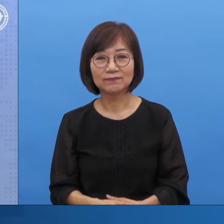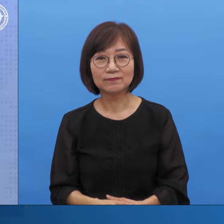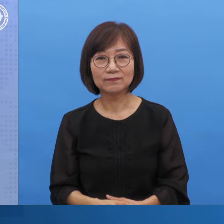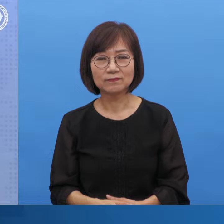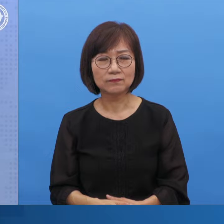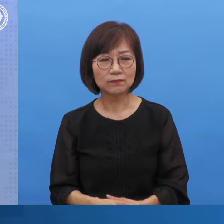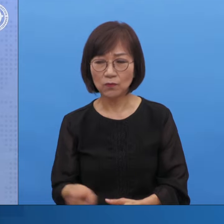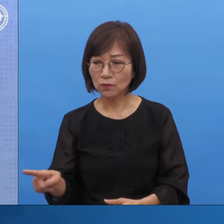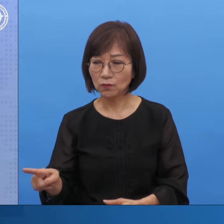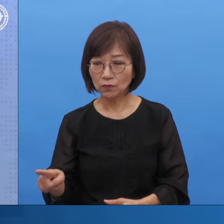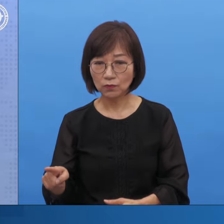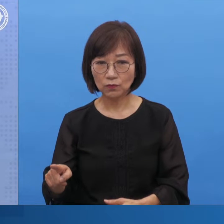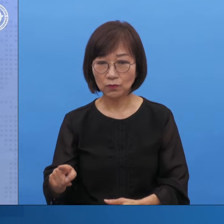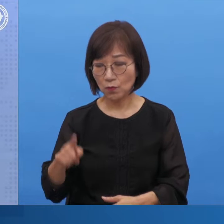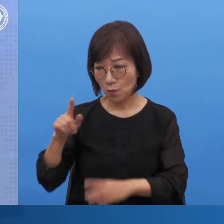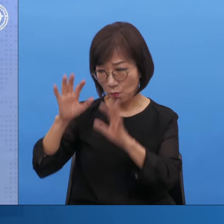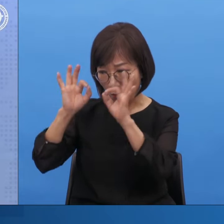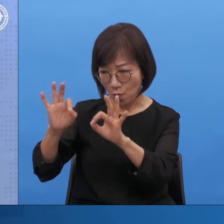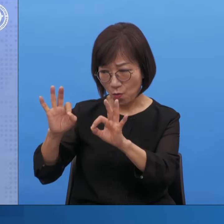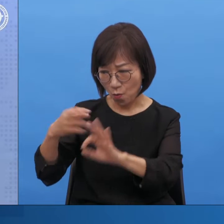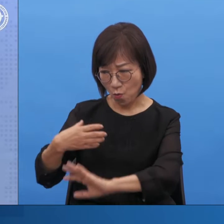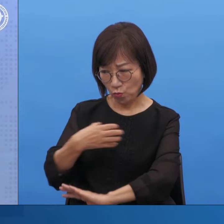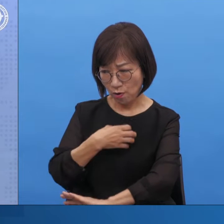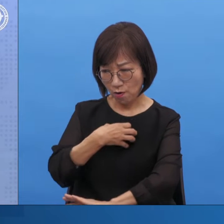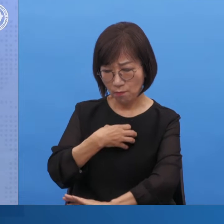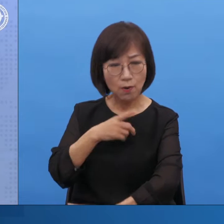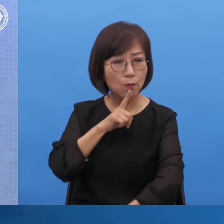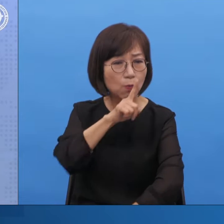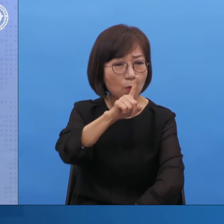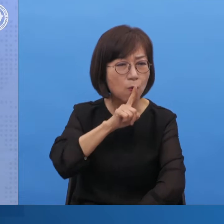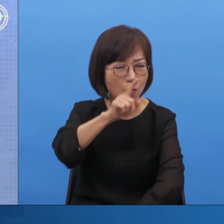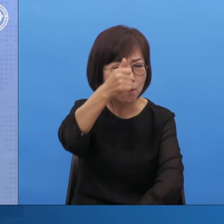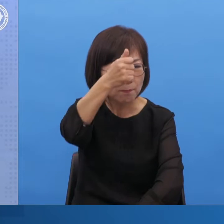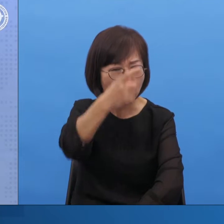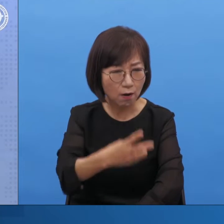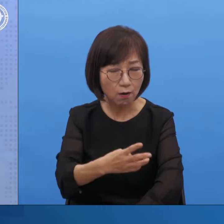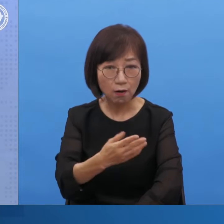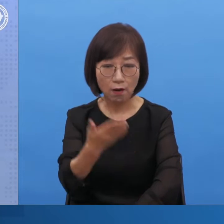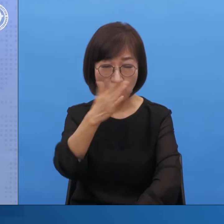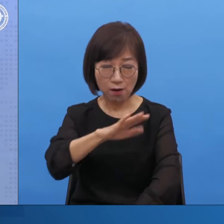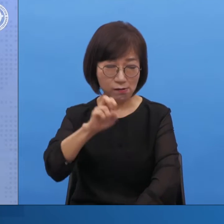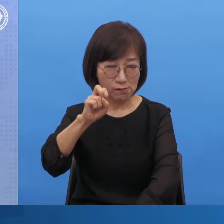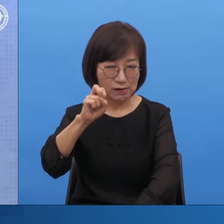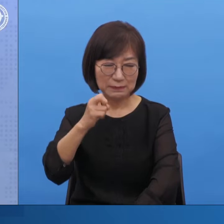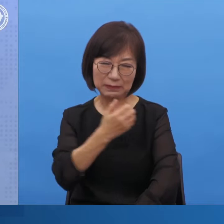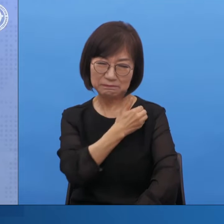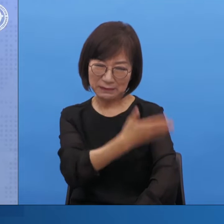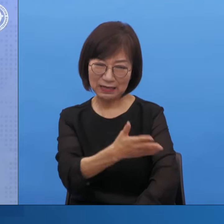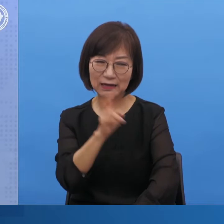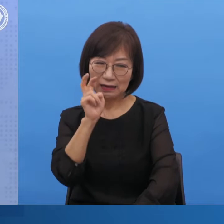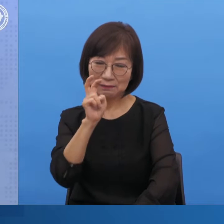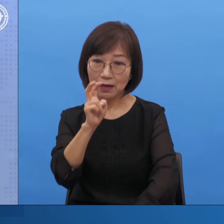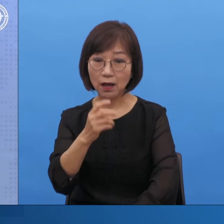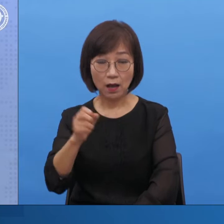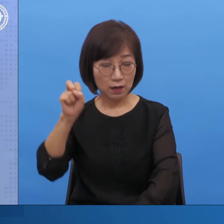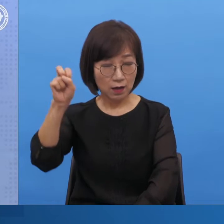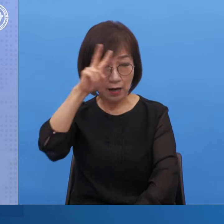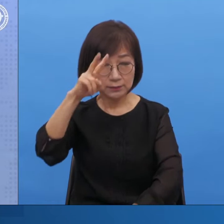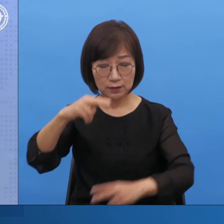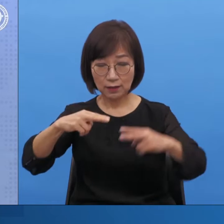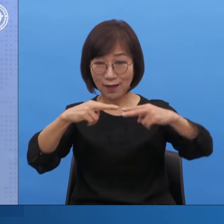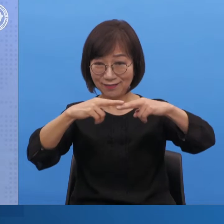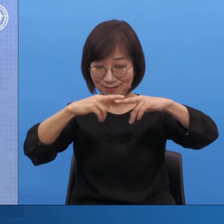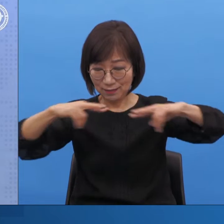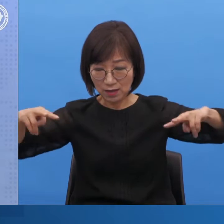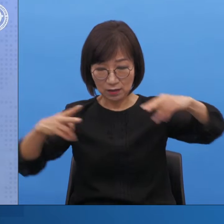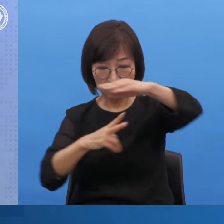했는데도 그냥 어떻게 방치했는지 갑자기 다리가 떨어진 거예요. And I don't know what happened. They neglected his words, and